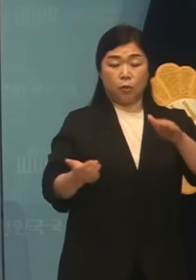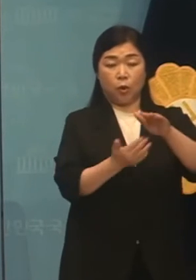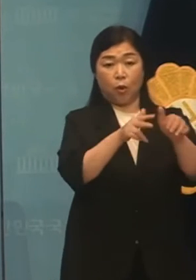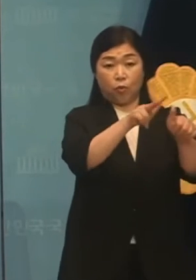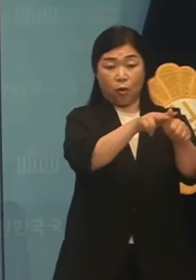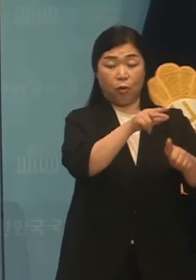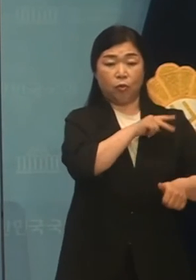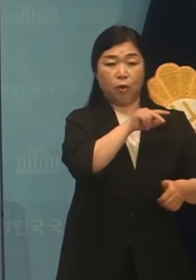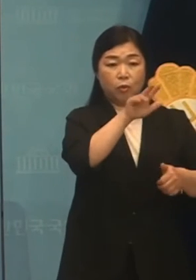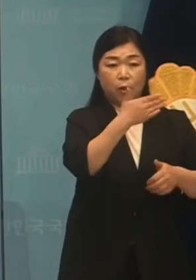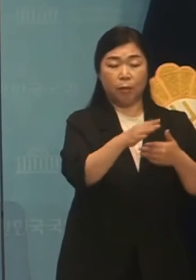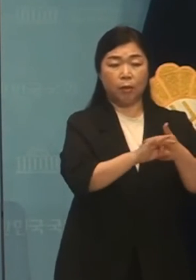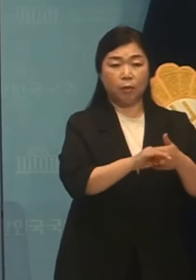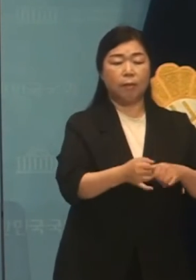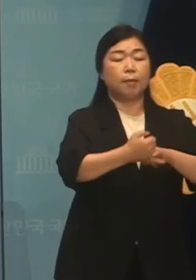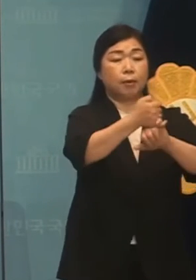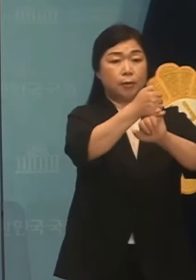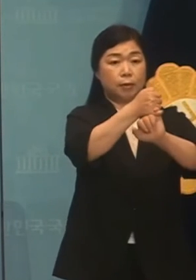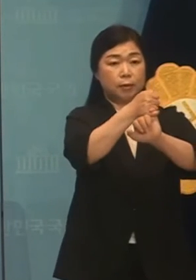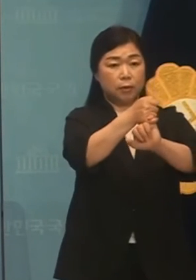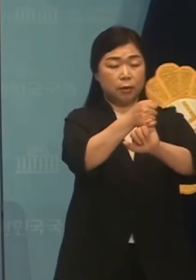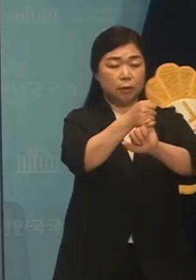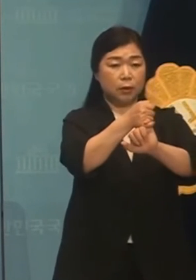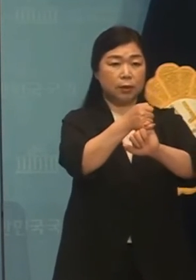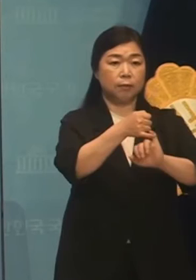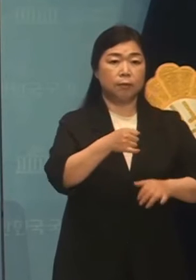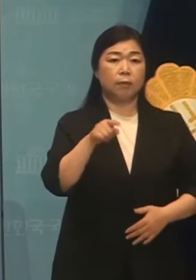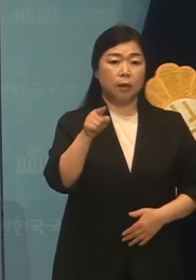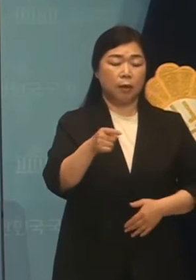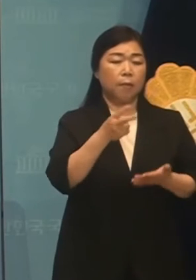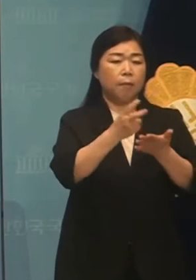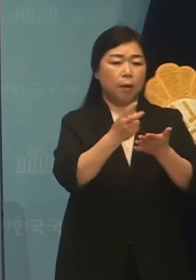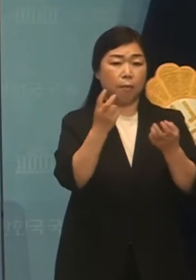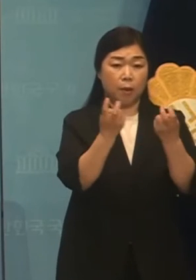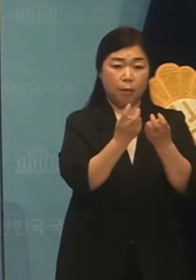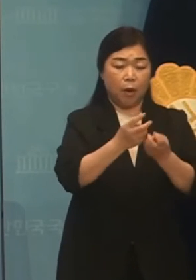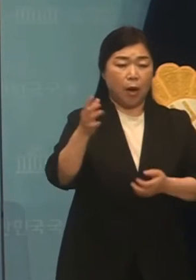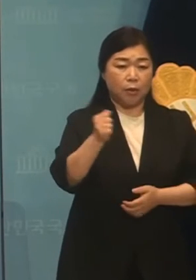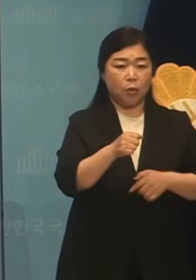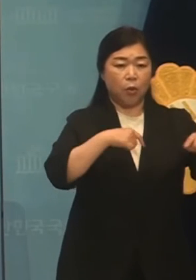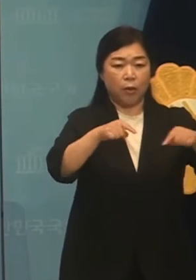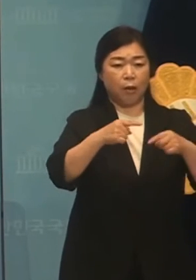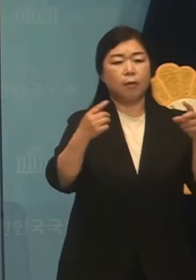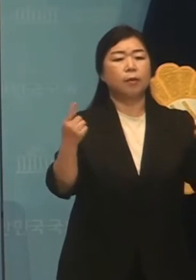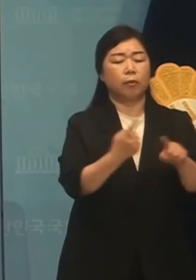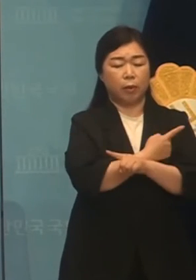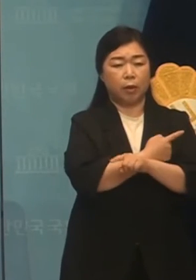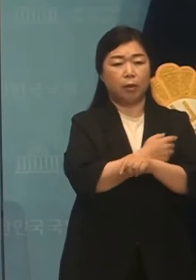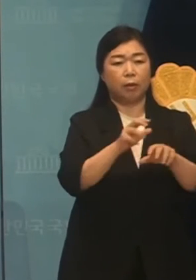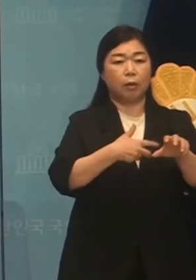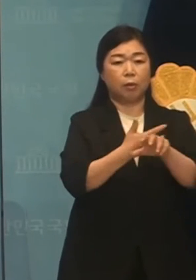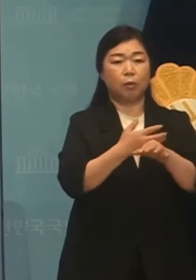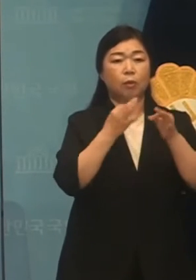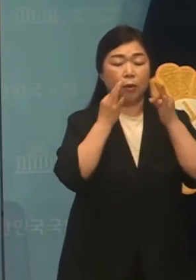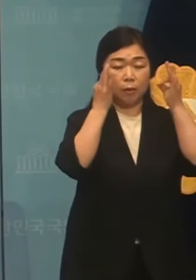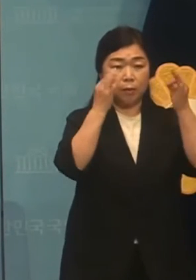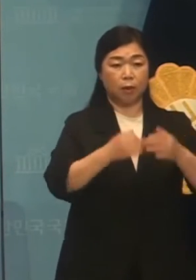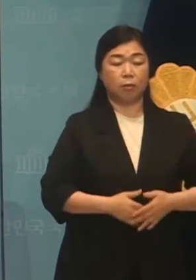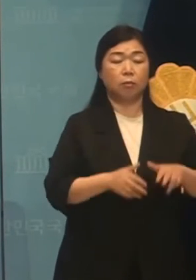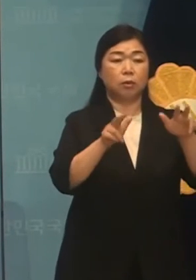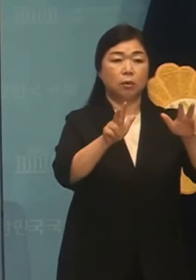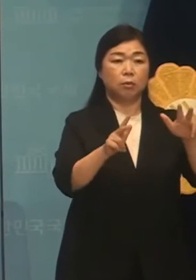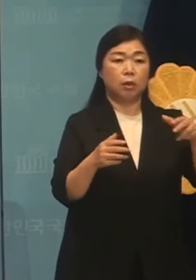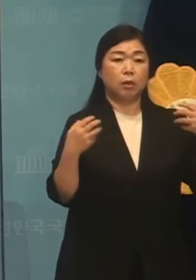되면 반드시 이 방향으로 당을 개혁하도록 노력하겠습니다.